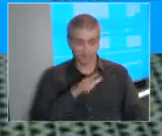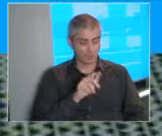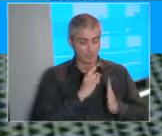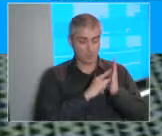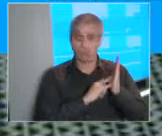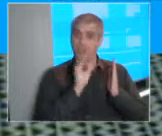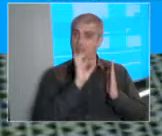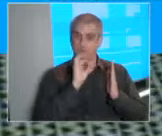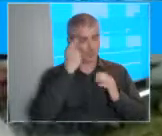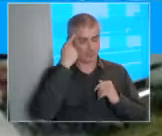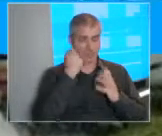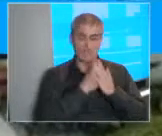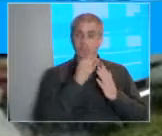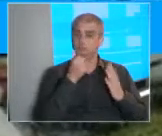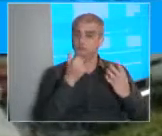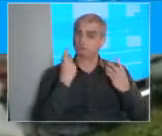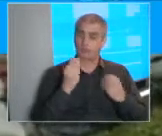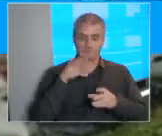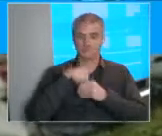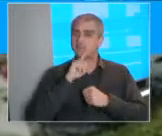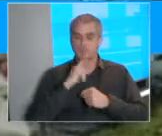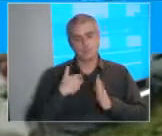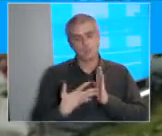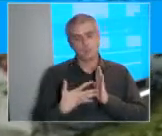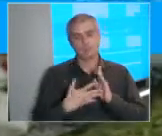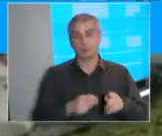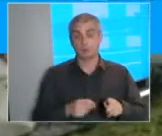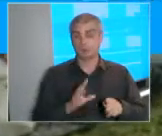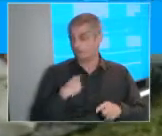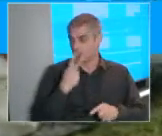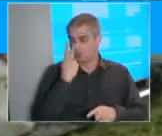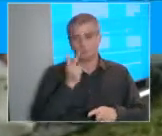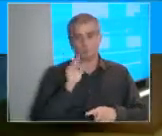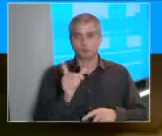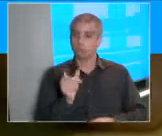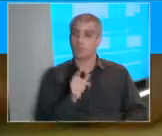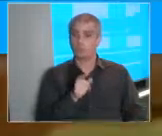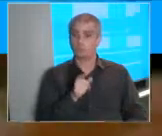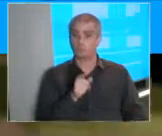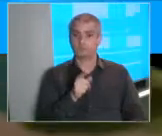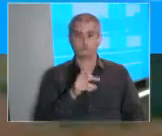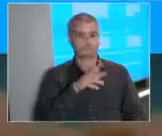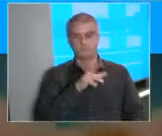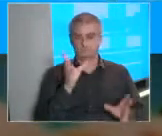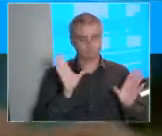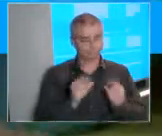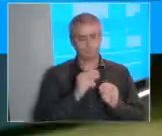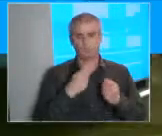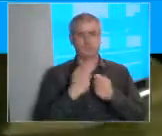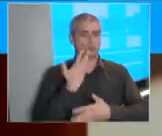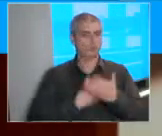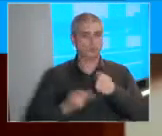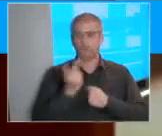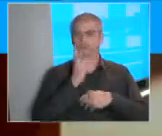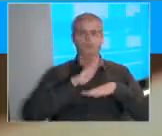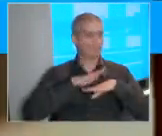שהמחוקק עדיין נוחס בדעה שעד גיל 6 טובת הקטינים להיות בידיים, אני אבדוק את זה. ואם אני אראה שיש פה זוג שגידל את הילדים ביחד, בשיתוף פעולה,